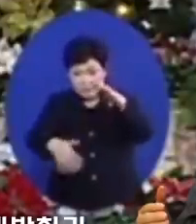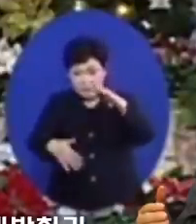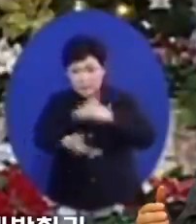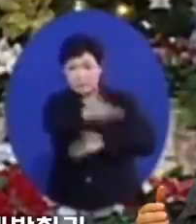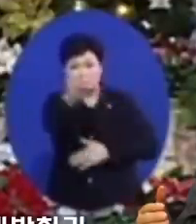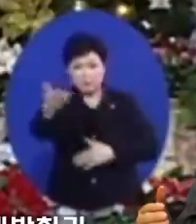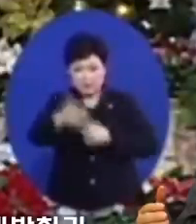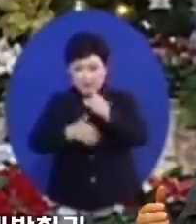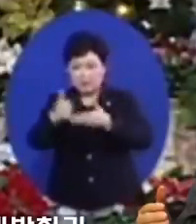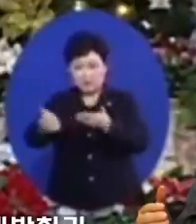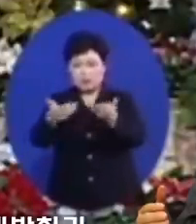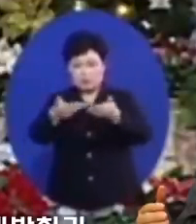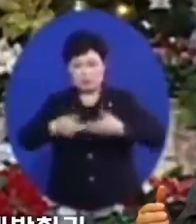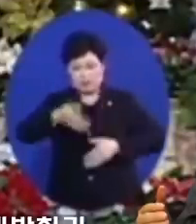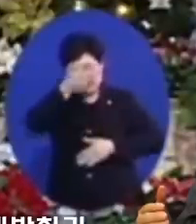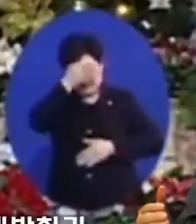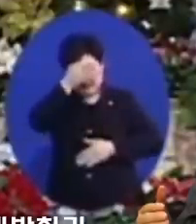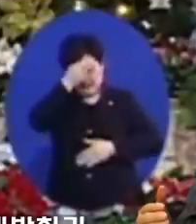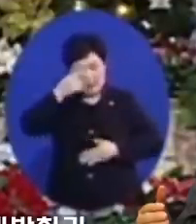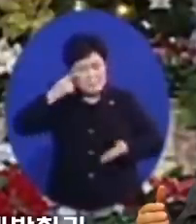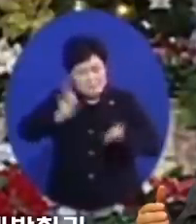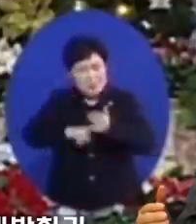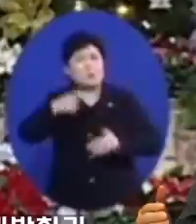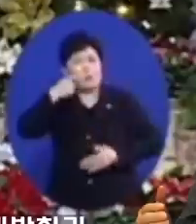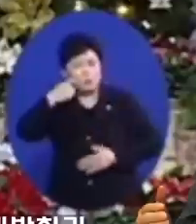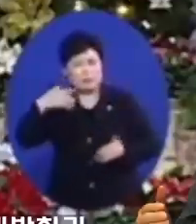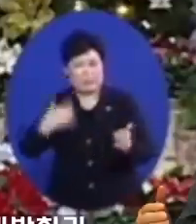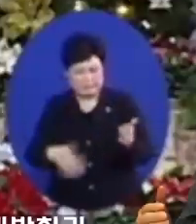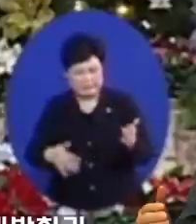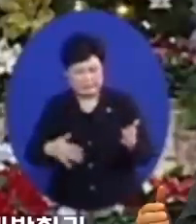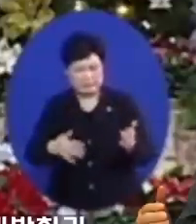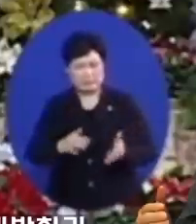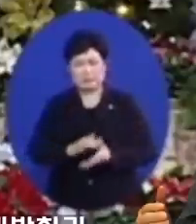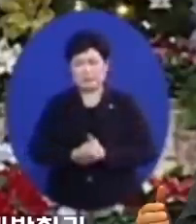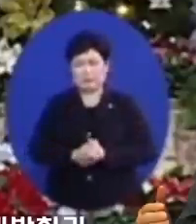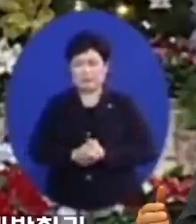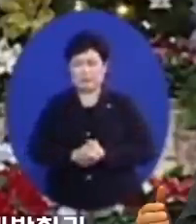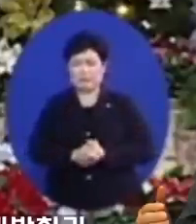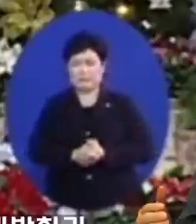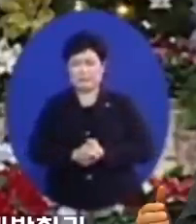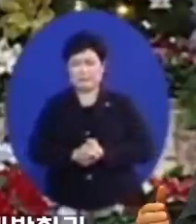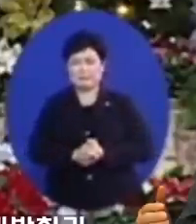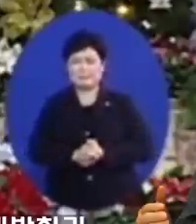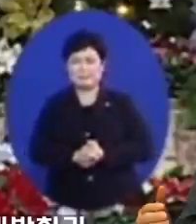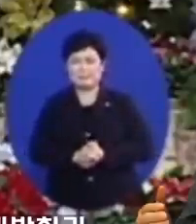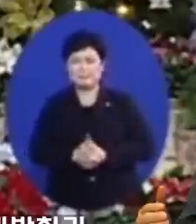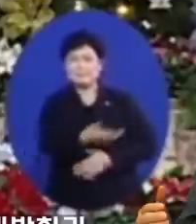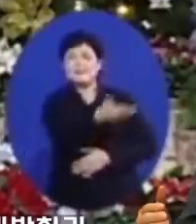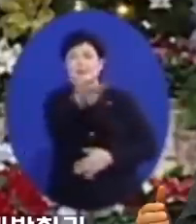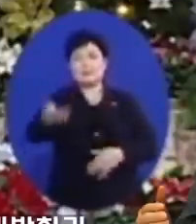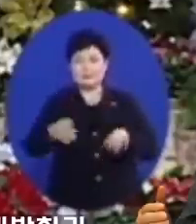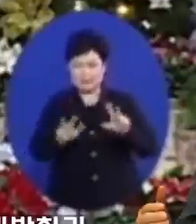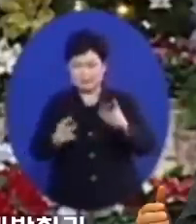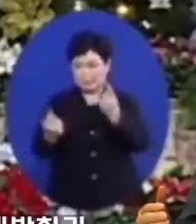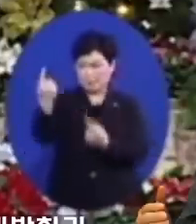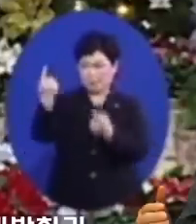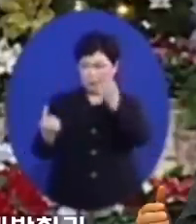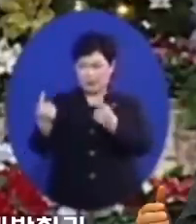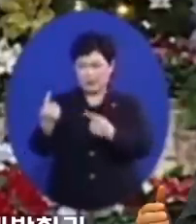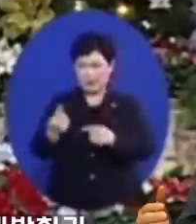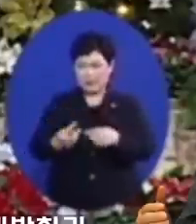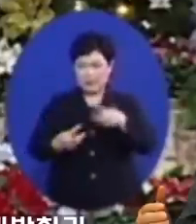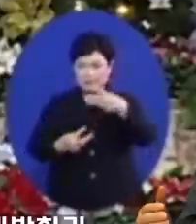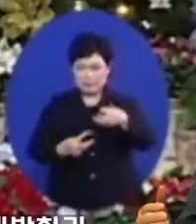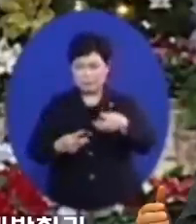주어진 달란트를 찾아내지 못하고 있어요. 여러분은 지금보다 30배,